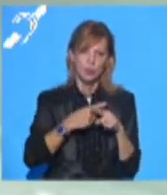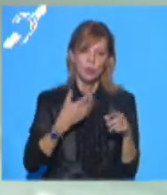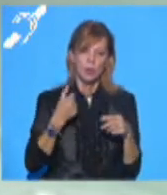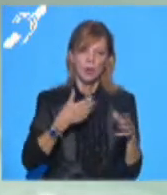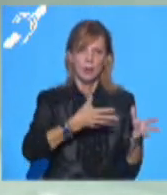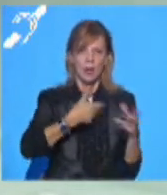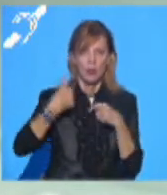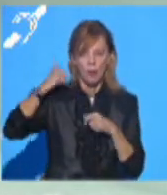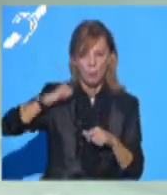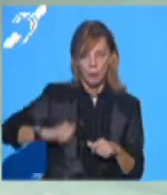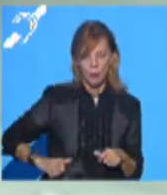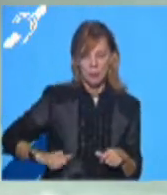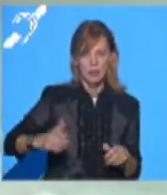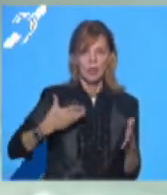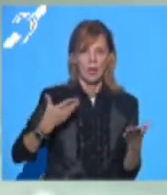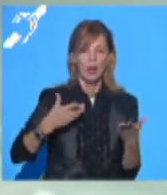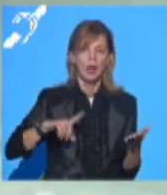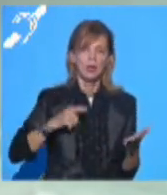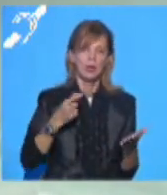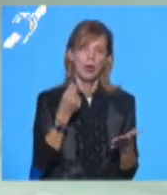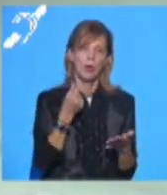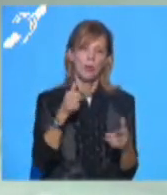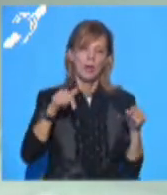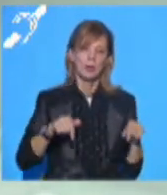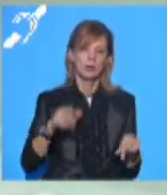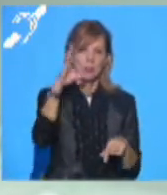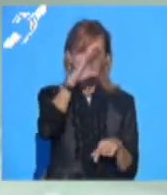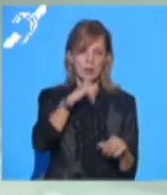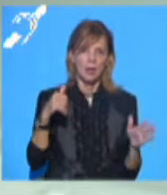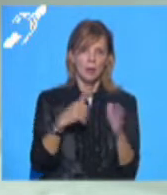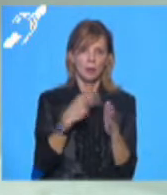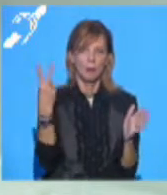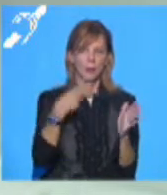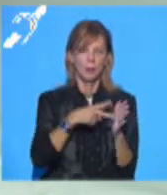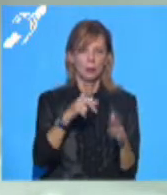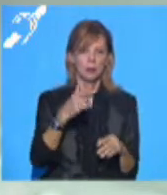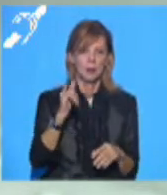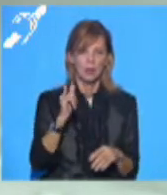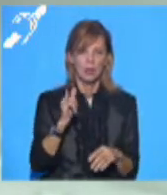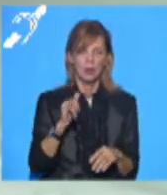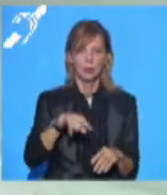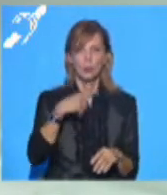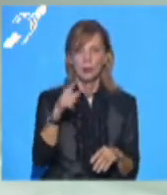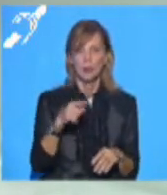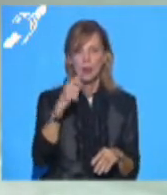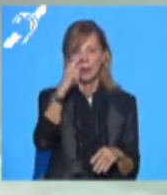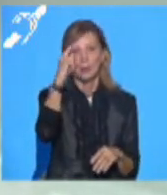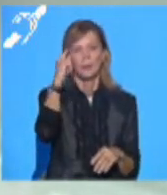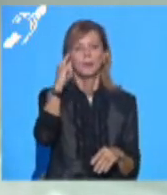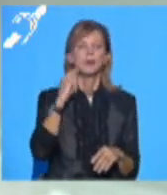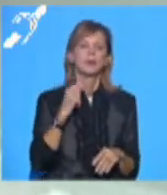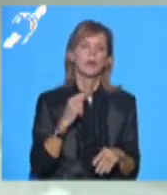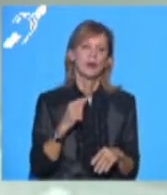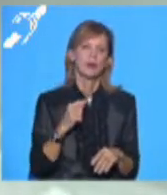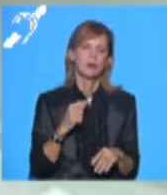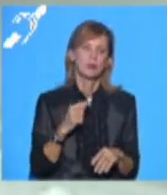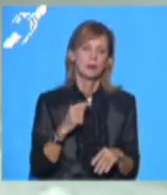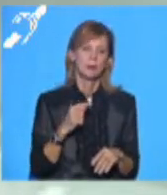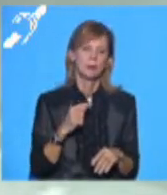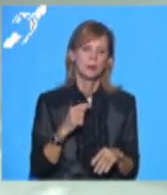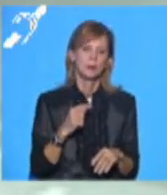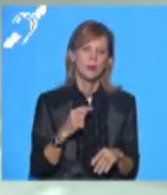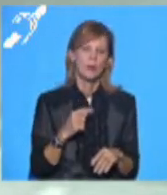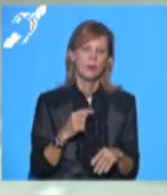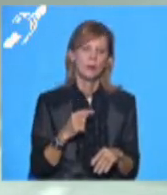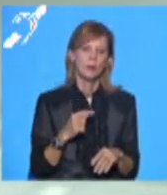borseta de la brâu în care se aflau încasările din seara respectivă, în jur de 2000 de lei. A urmat o activitate de identificare și de audiere a unor